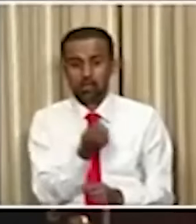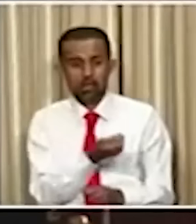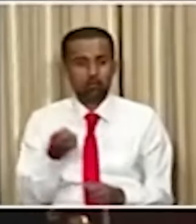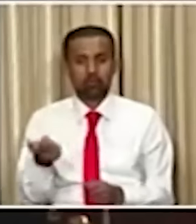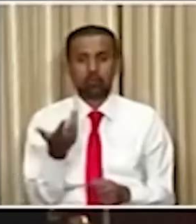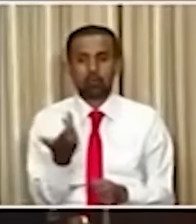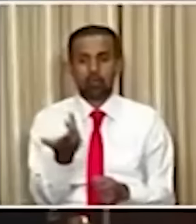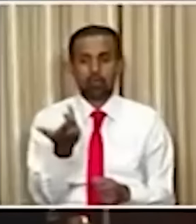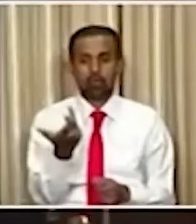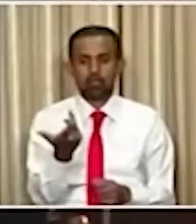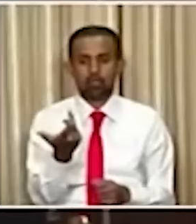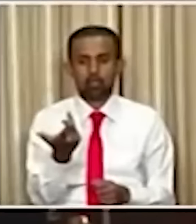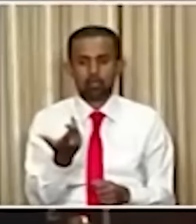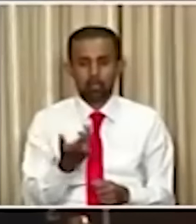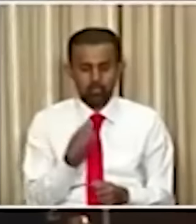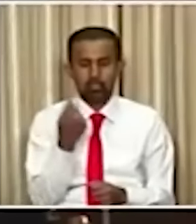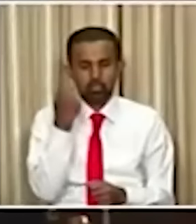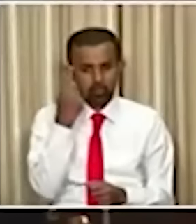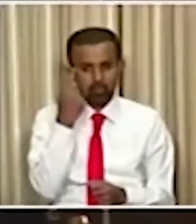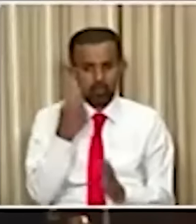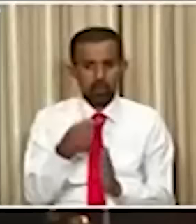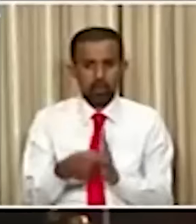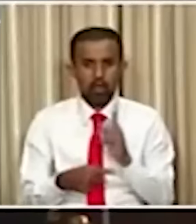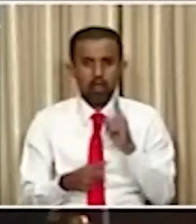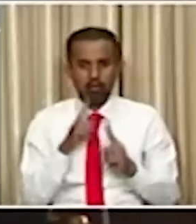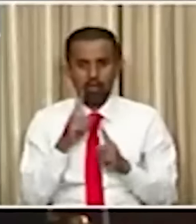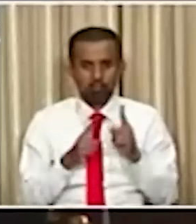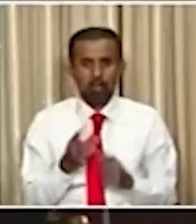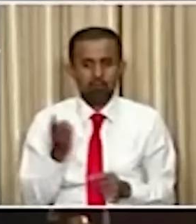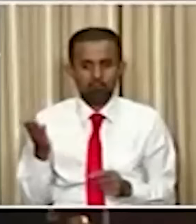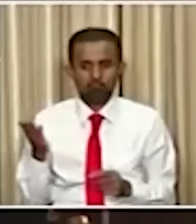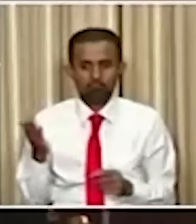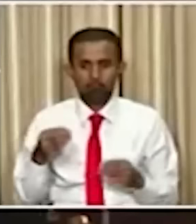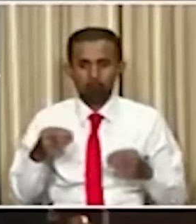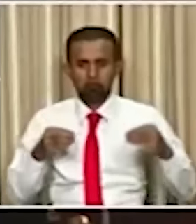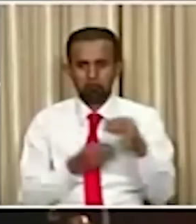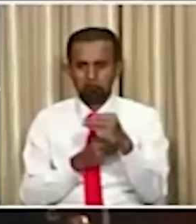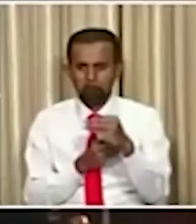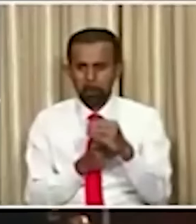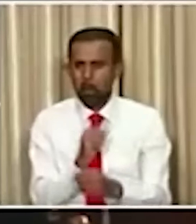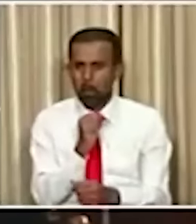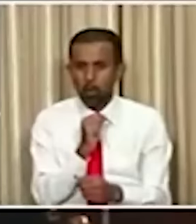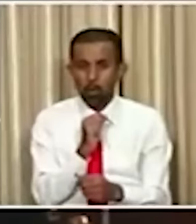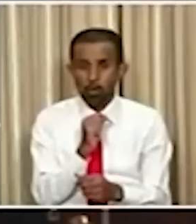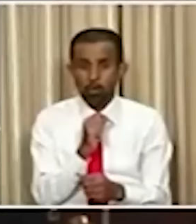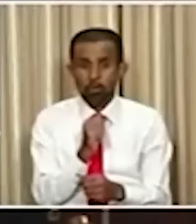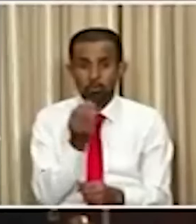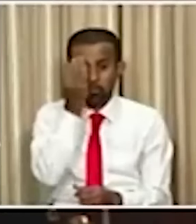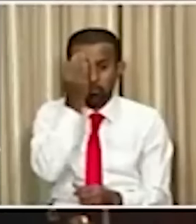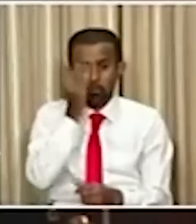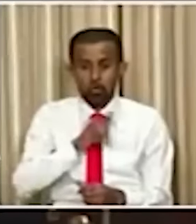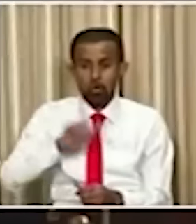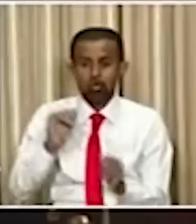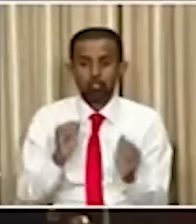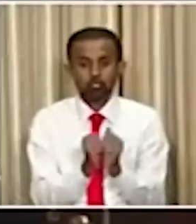පත් වෙලා තියෙනවා. අපි දන්නවා රටේ කතාබස් ඇති වෙනවා අනියමින් කොහොමද ඊශ්‍රායලයට යන්න රැකියා ලබා දෙන්නේ